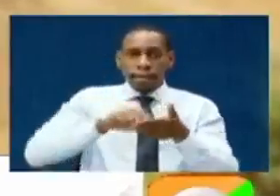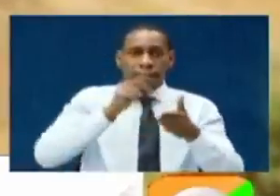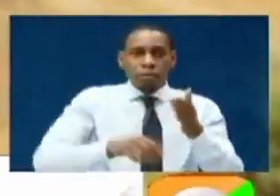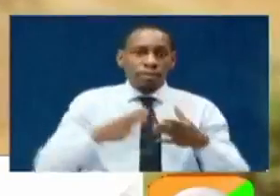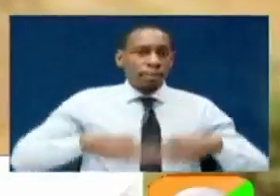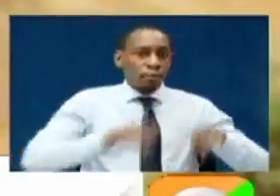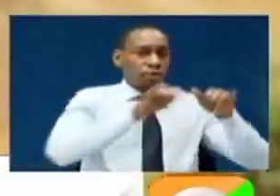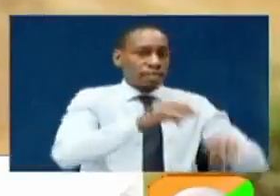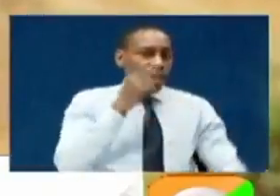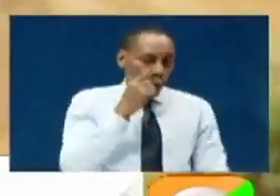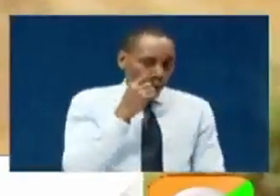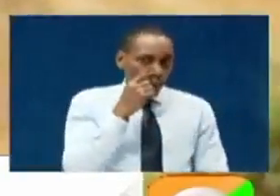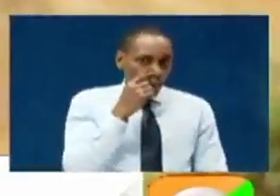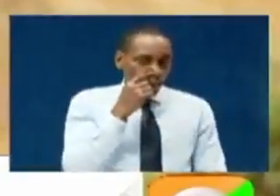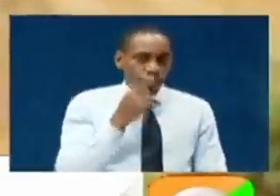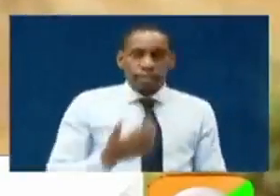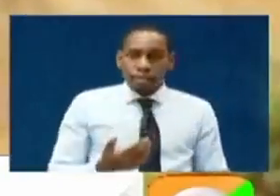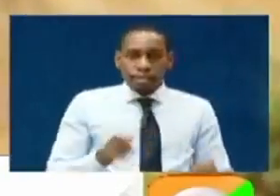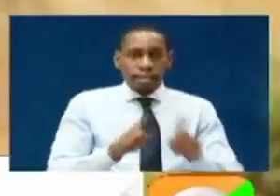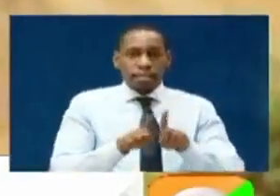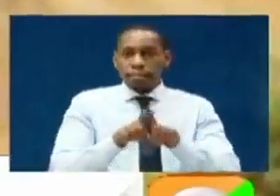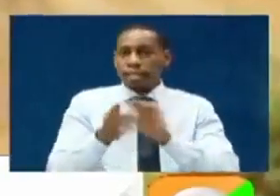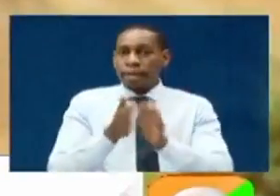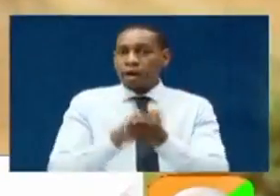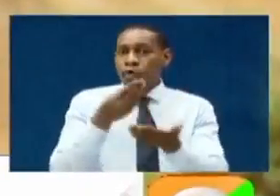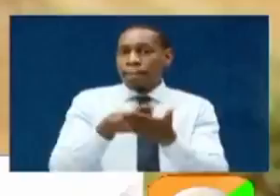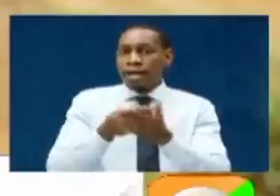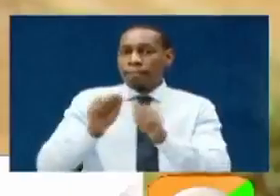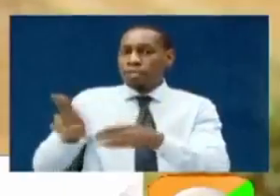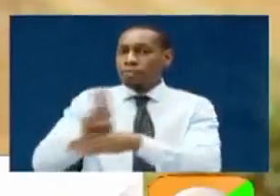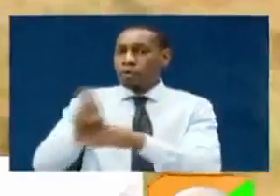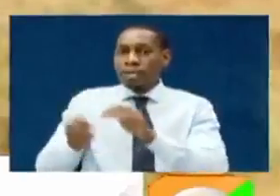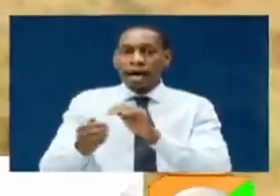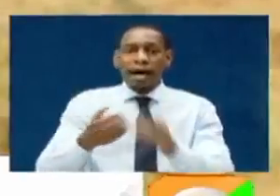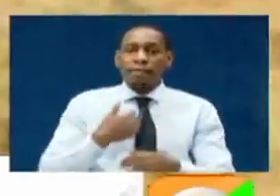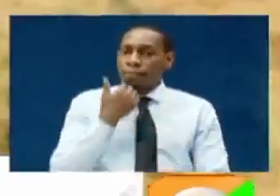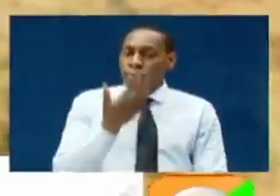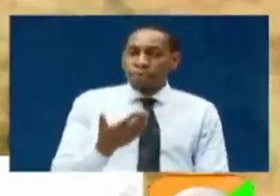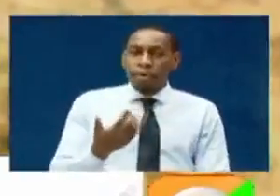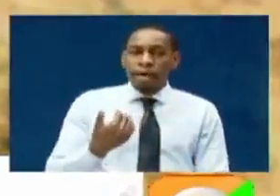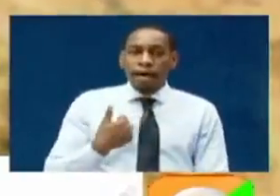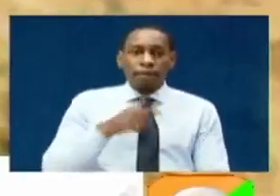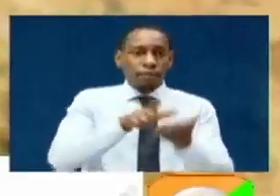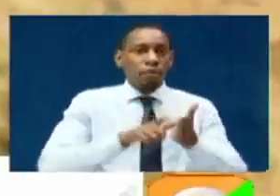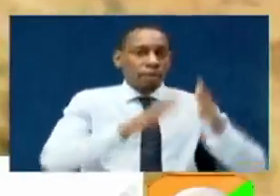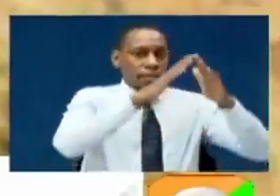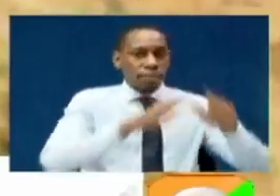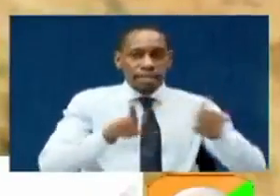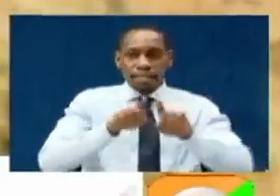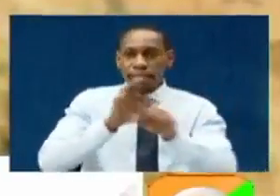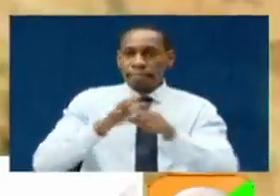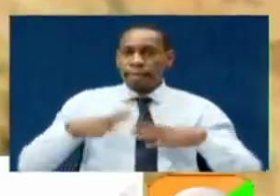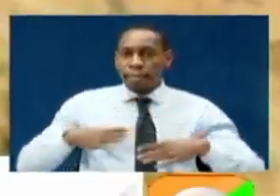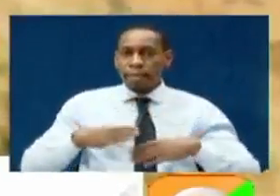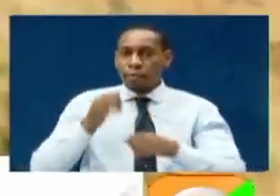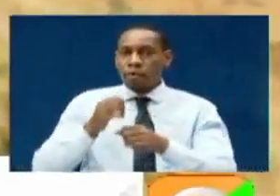kuwa watu kukaa nyumbani ghafla na kutokuwa na pesa ya matumizi, kutokuwa na chochote, madeni ya nyumba. Alafu wengi wao